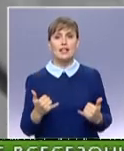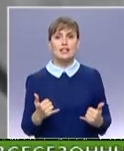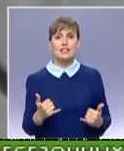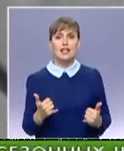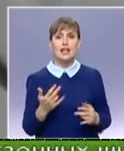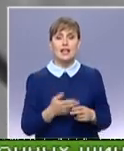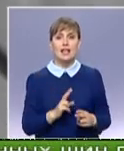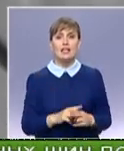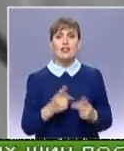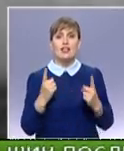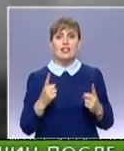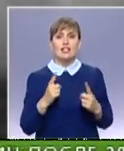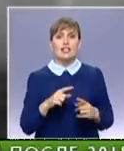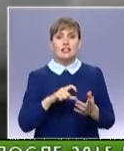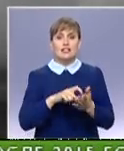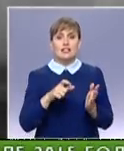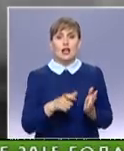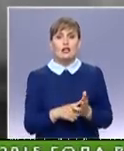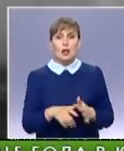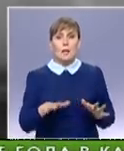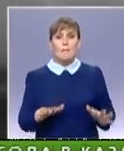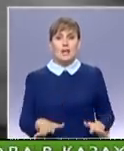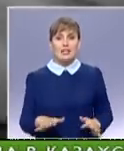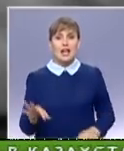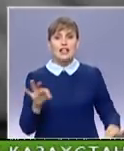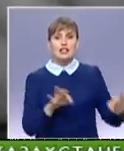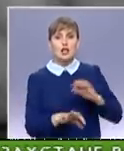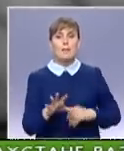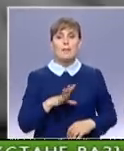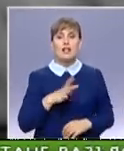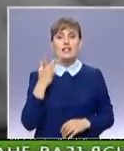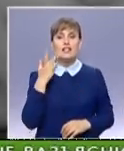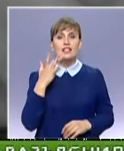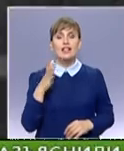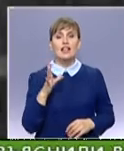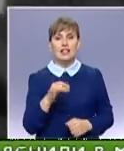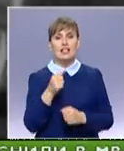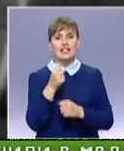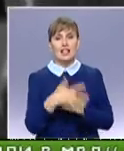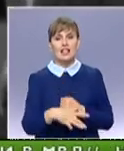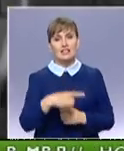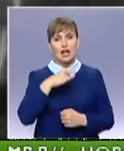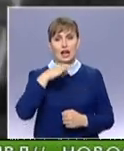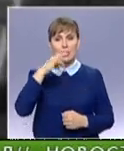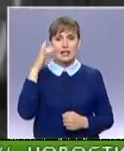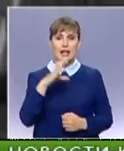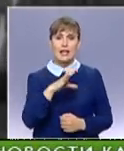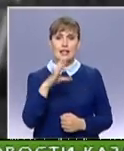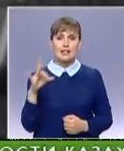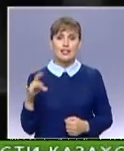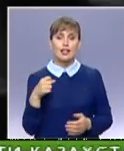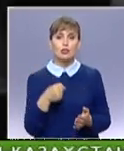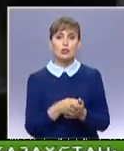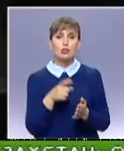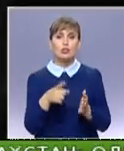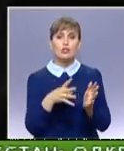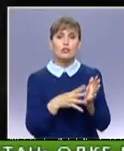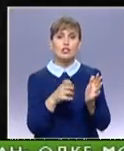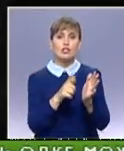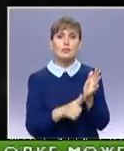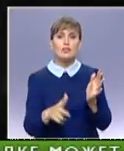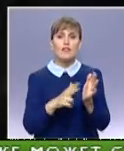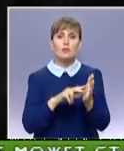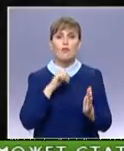возведению величественных зданий местными архитекторами была всегда. Все-таки столица Казахской ССР. До